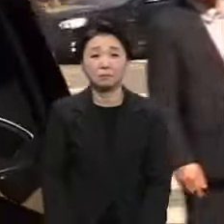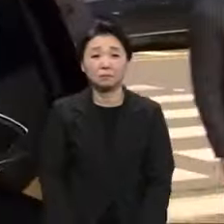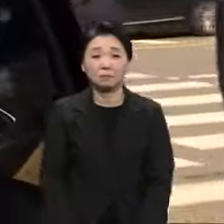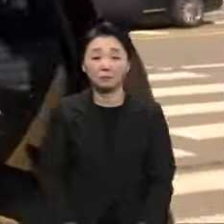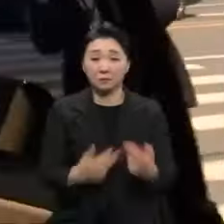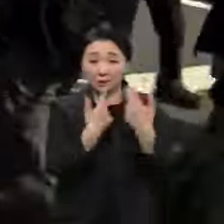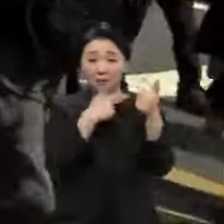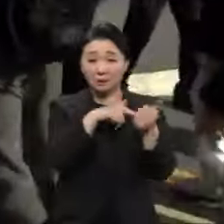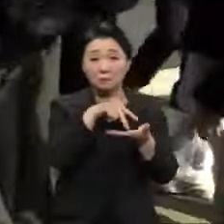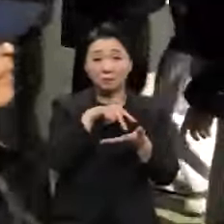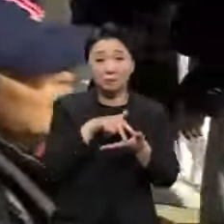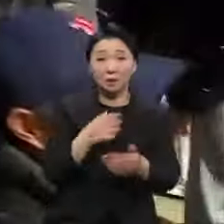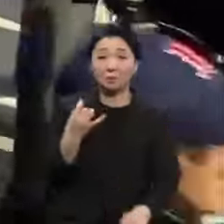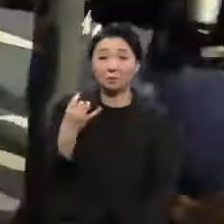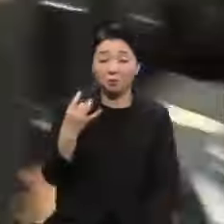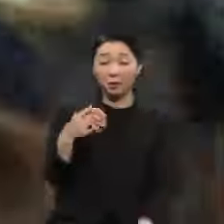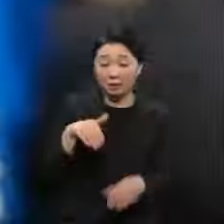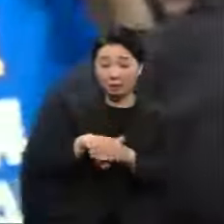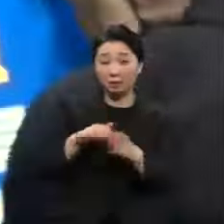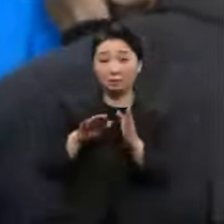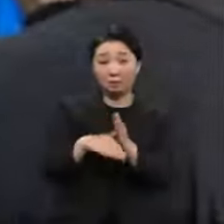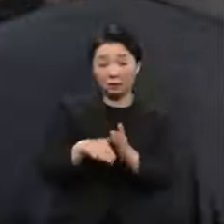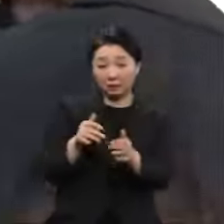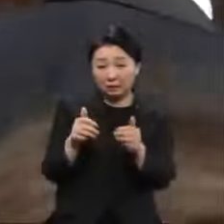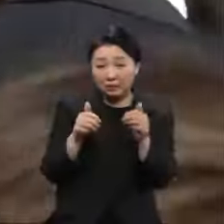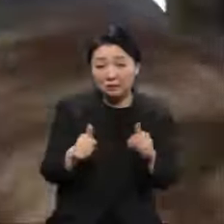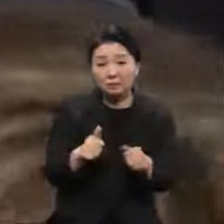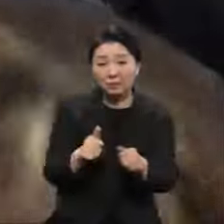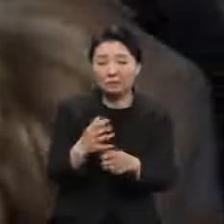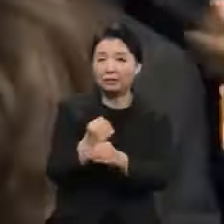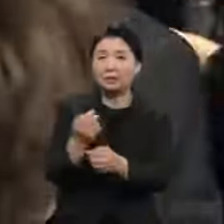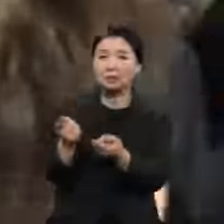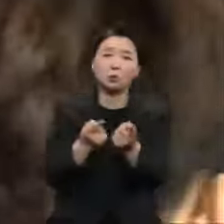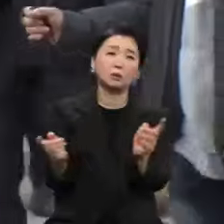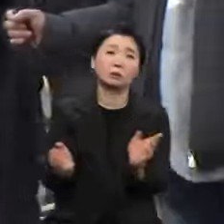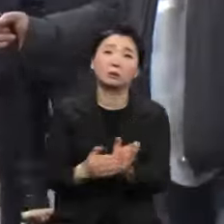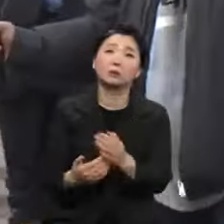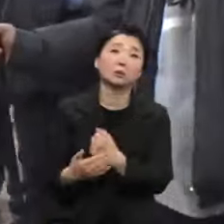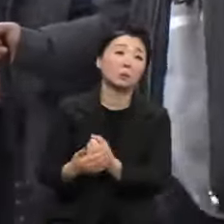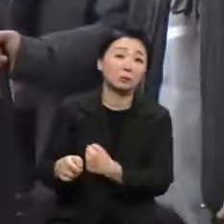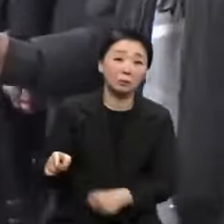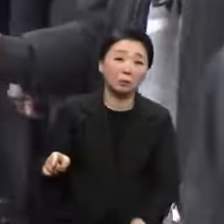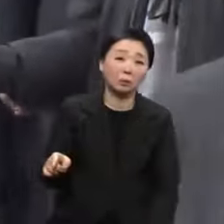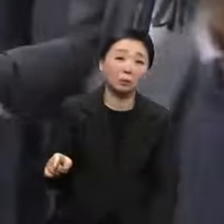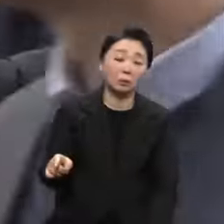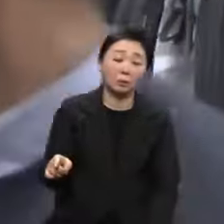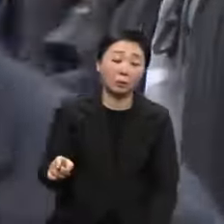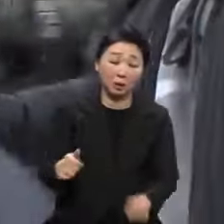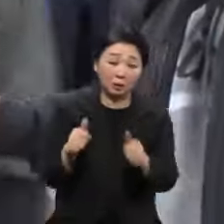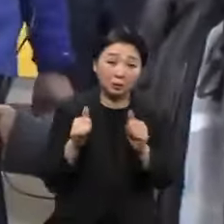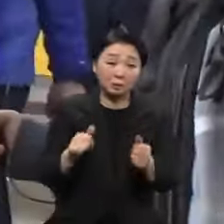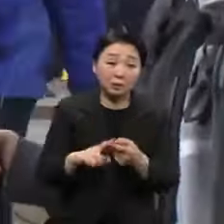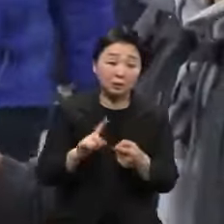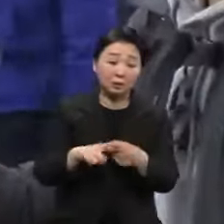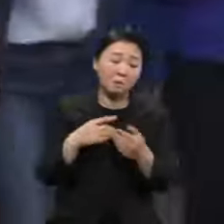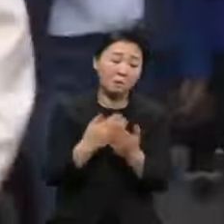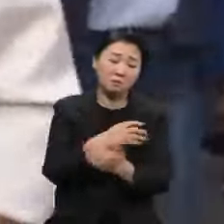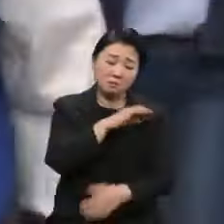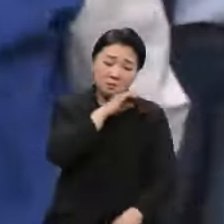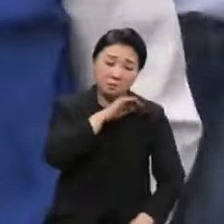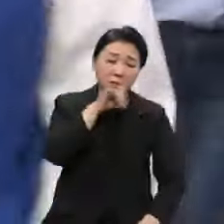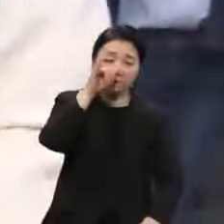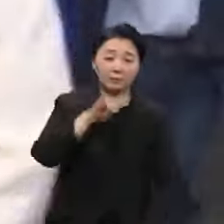대표 측에선 원래 선거 기간에는 재판 기일을 다 조정해줬다면서 재판부에 대한 불만의 목소리도 나옵니다.